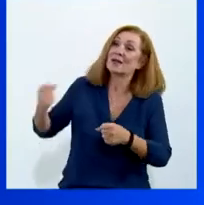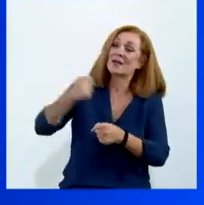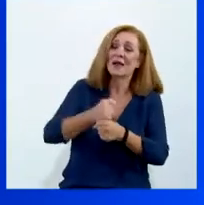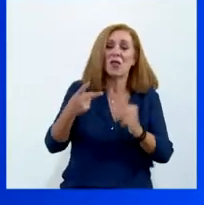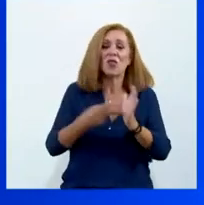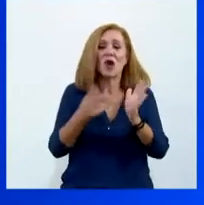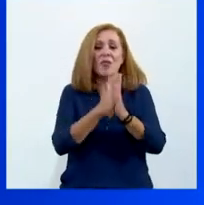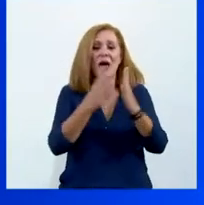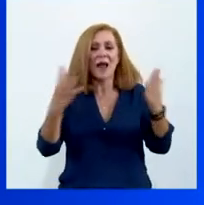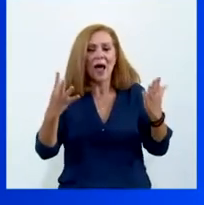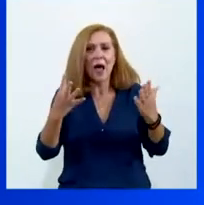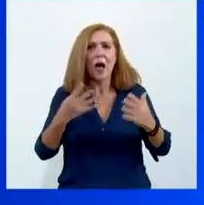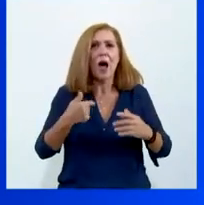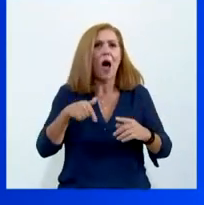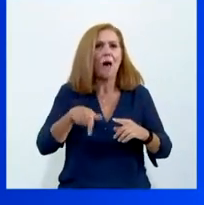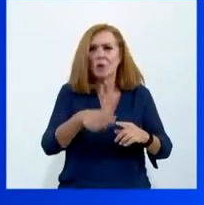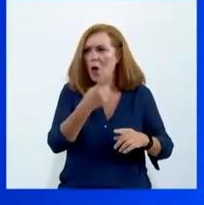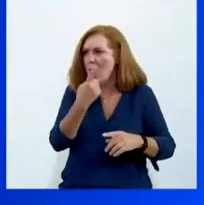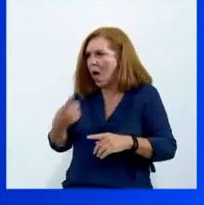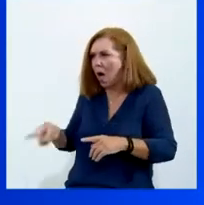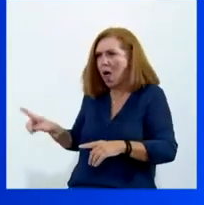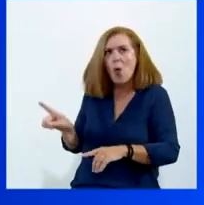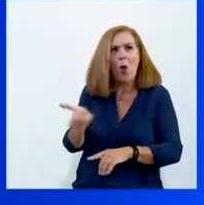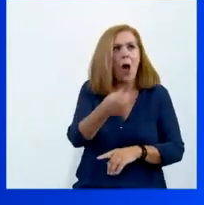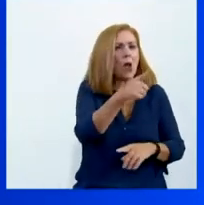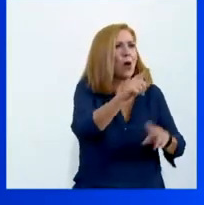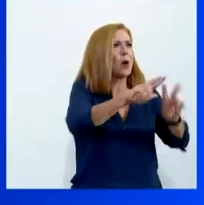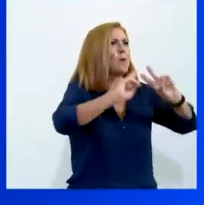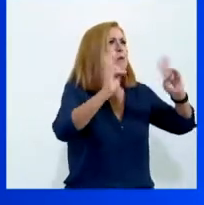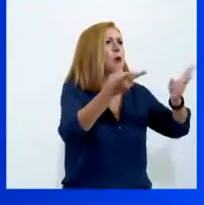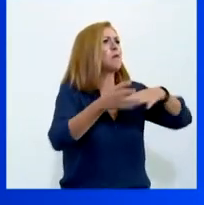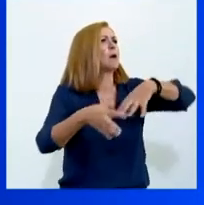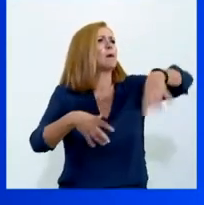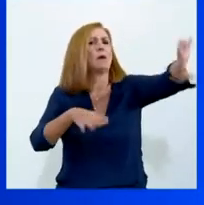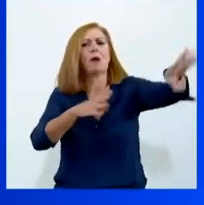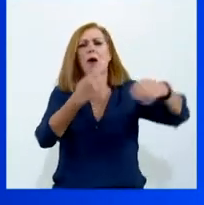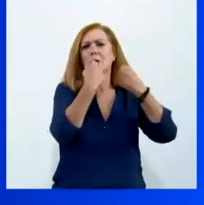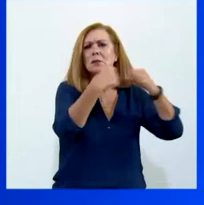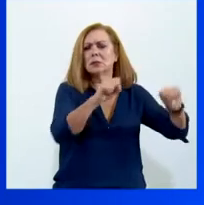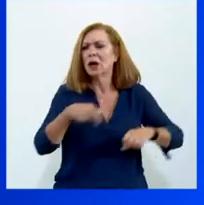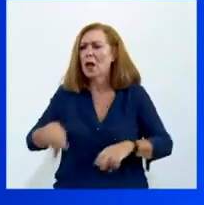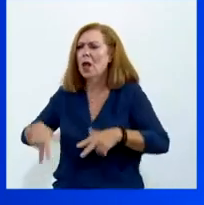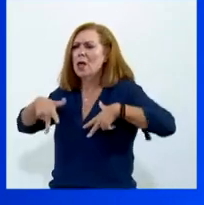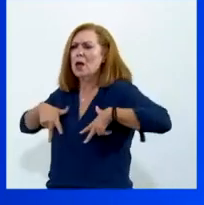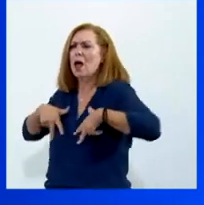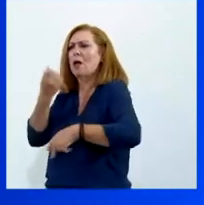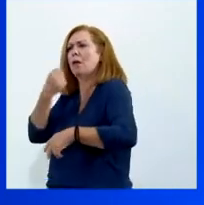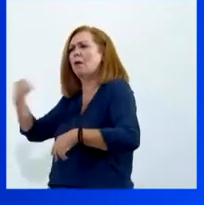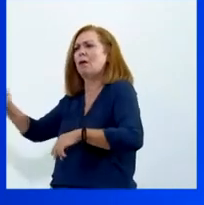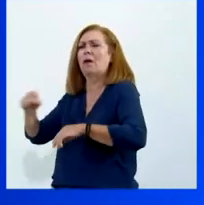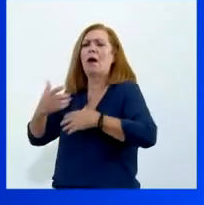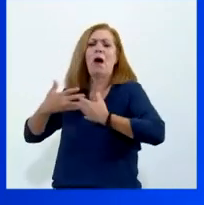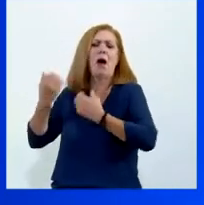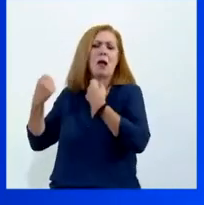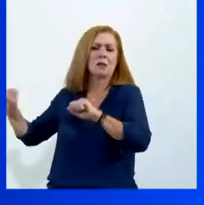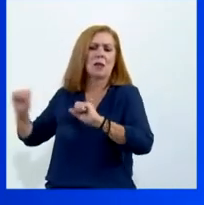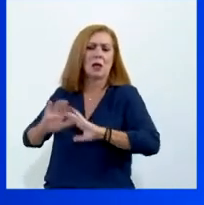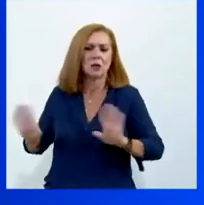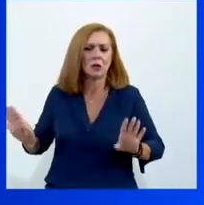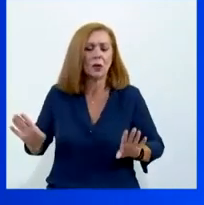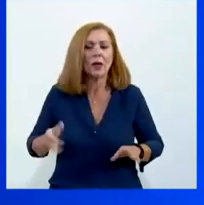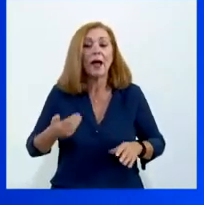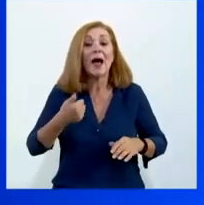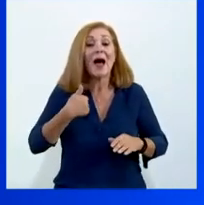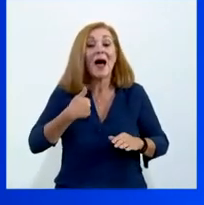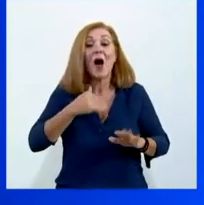υπήρχε μια μεγάλη απόσταση μεταξύ του τι κάνανε οι περιφέρειες και του τι έκανε το κεντρικό κράτος. Και για πρώτη φορά εμείς, μέσα από τα αναπτυξιακά σχέδια τα οποία είχαμε την ευκαιρία να